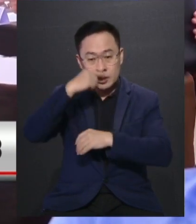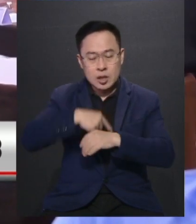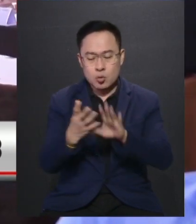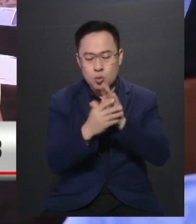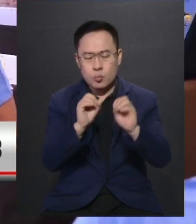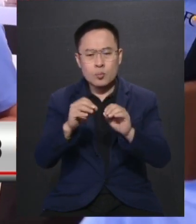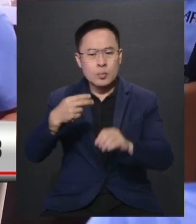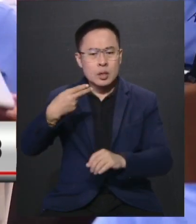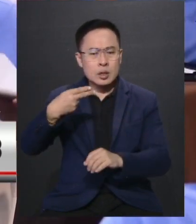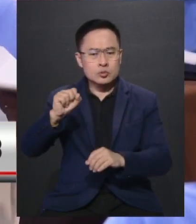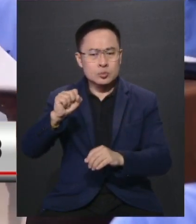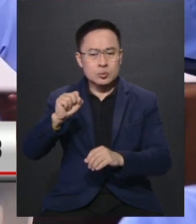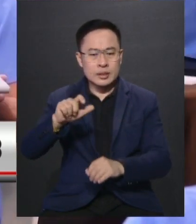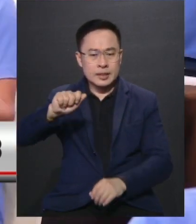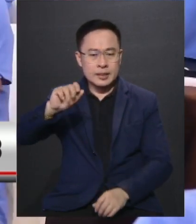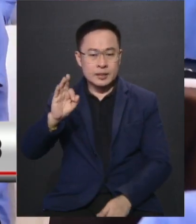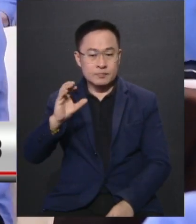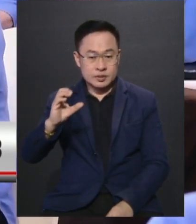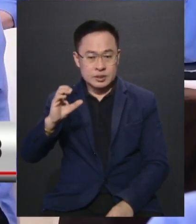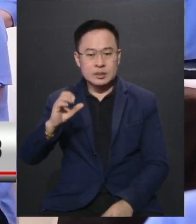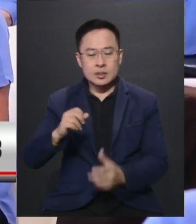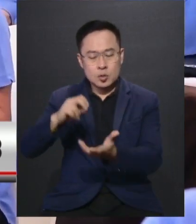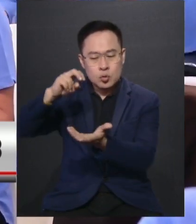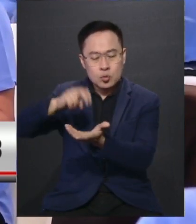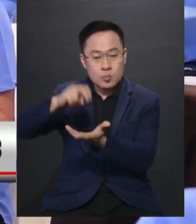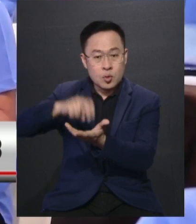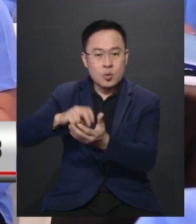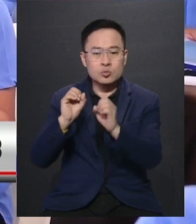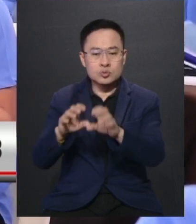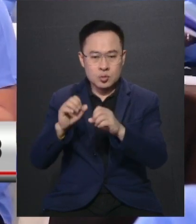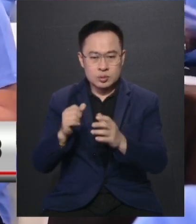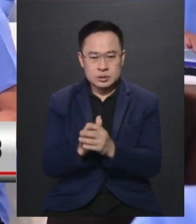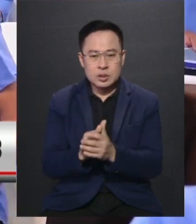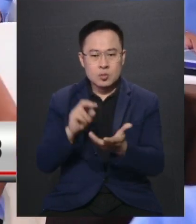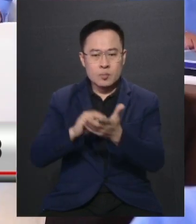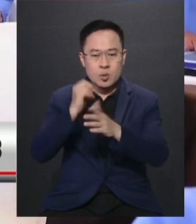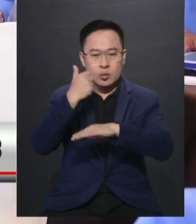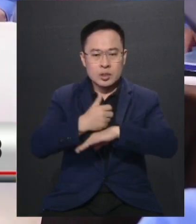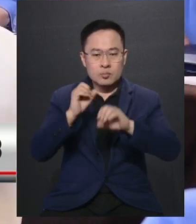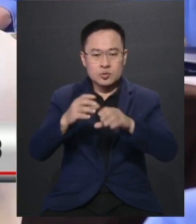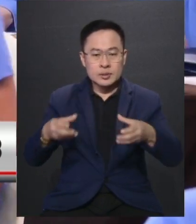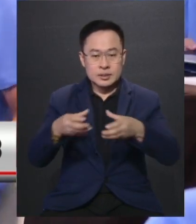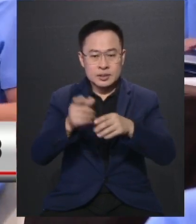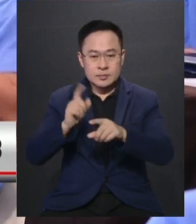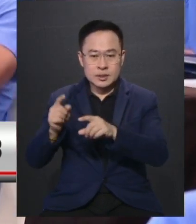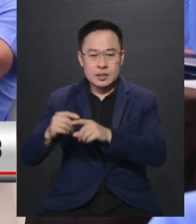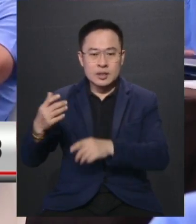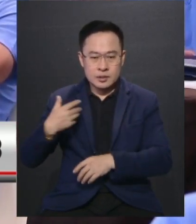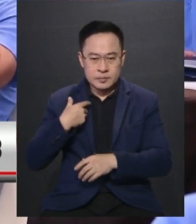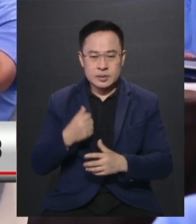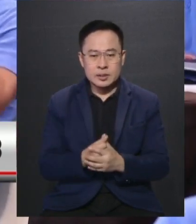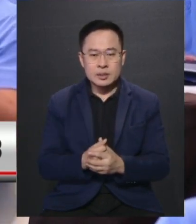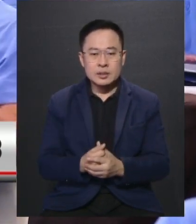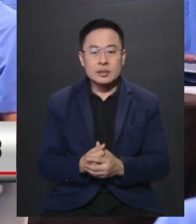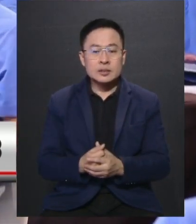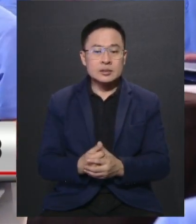อนหลักสูตร FC Pro Diploma รุ่นที่3ของประเทศไทยประจำปี2566โดยภายในพิธีค่ะก็ได้มีน